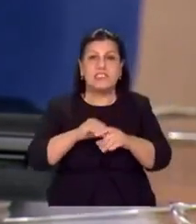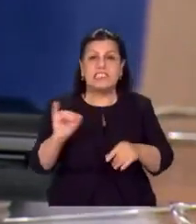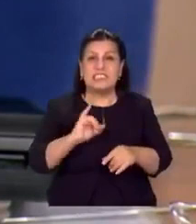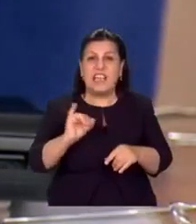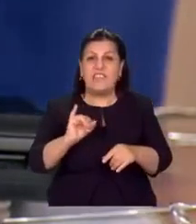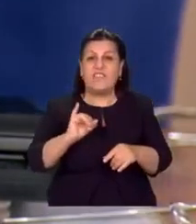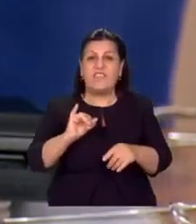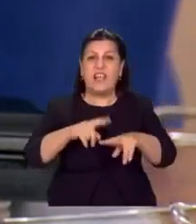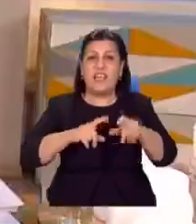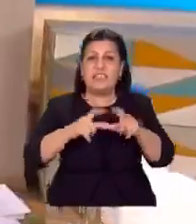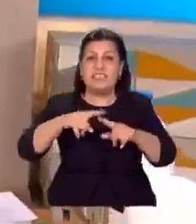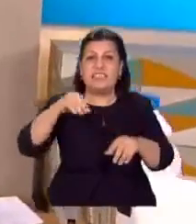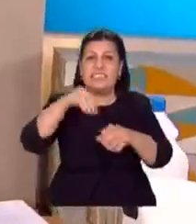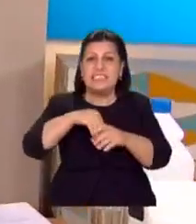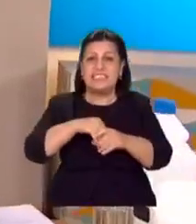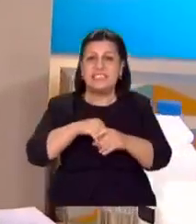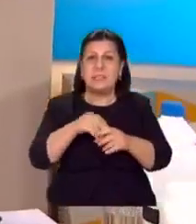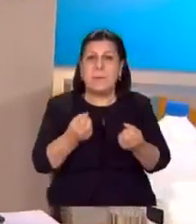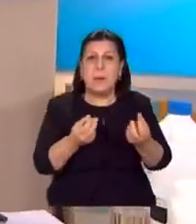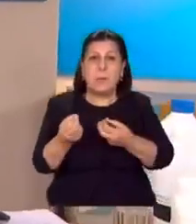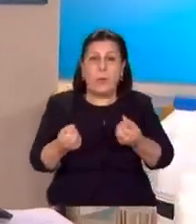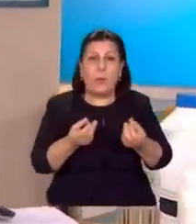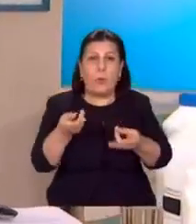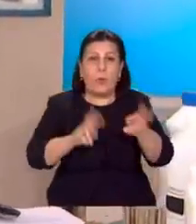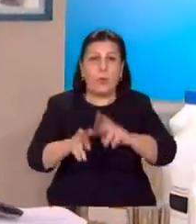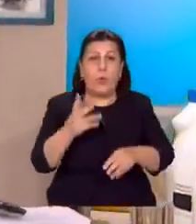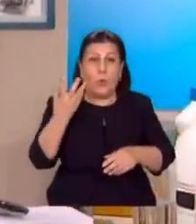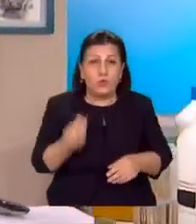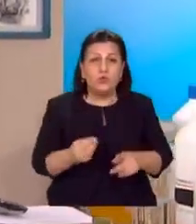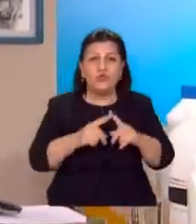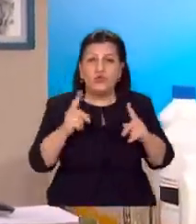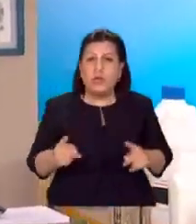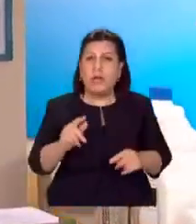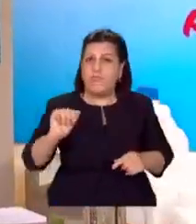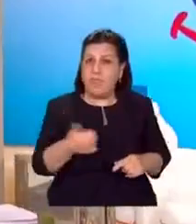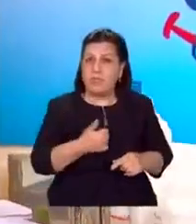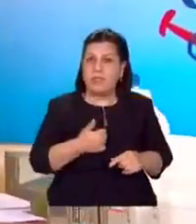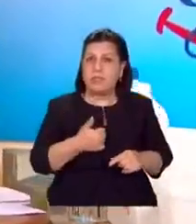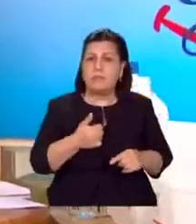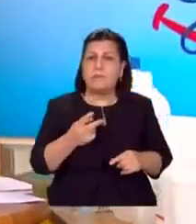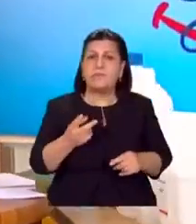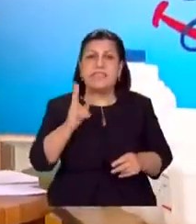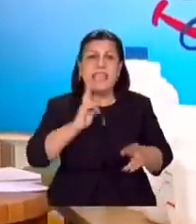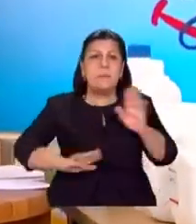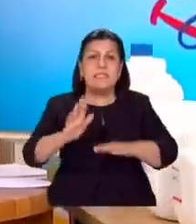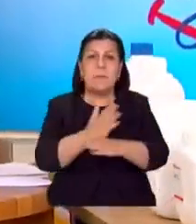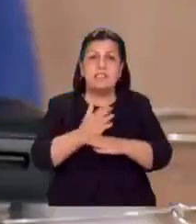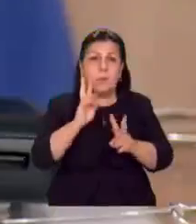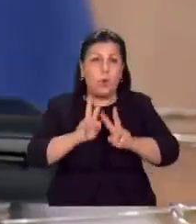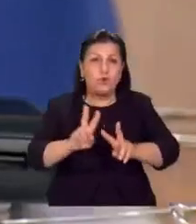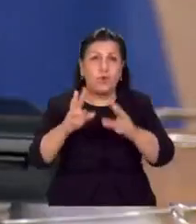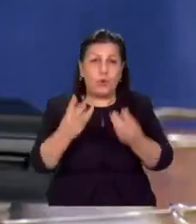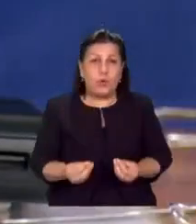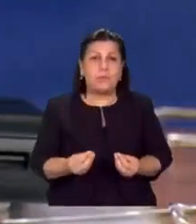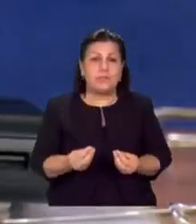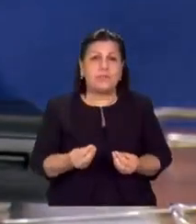zayıf asit içerikli ancak Mikroorganizma ödülü konusunda oldukça etkili bir dezenfektanı göstermiş olduk artık Beyazıt ciddi